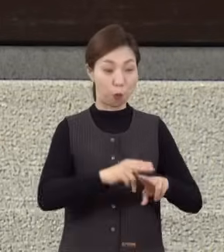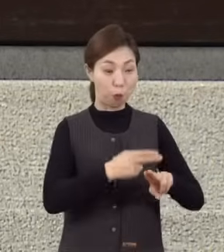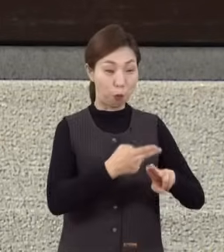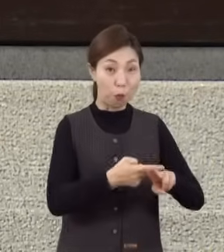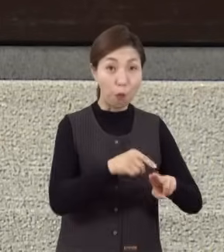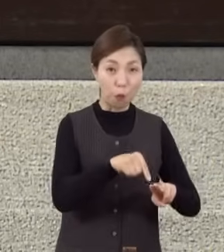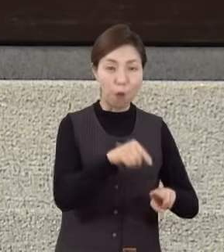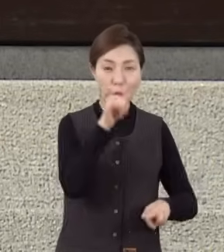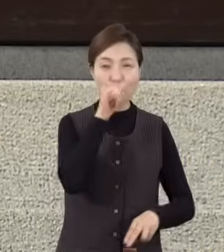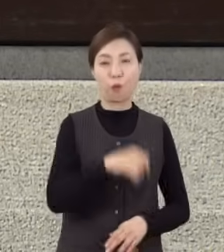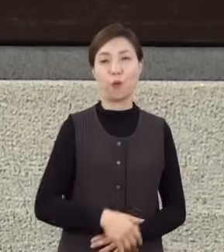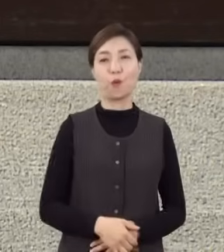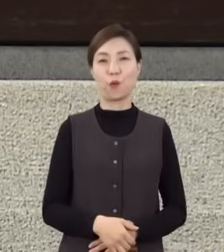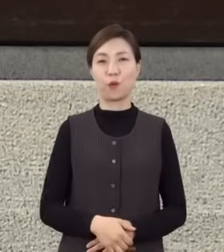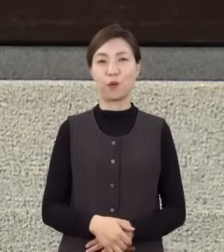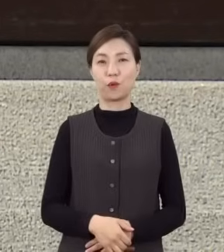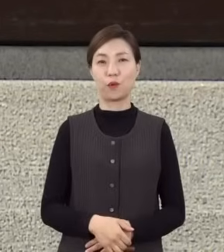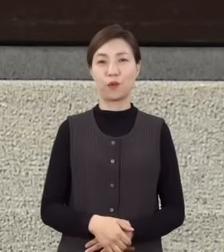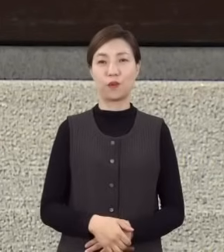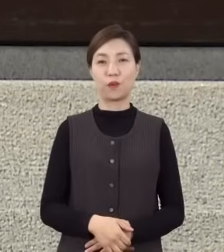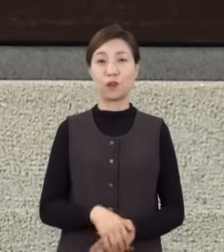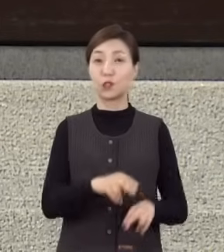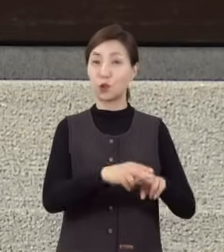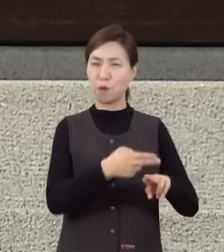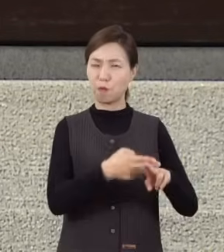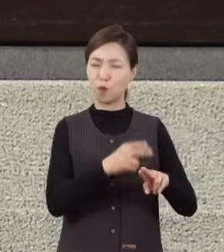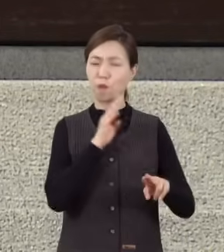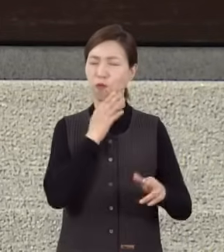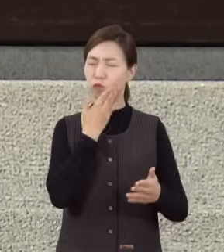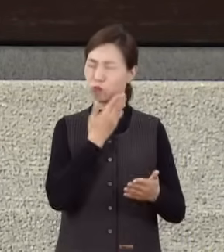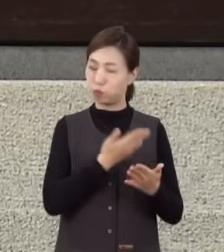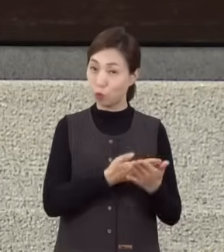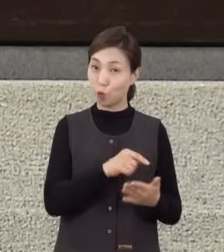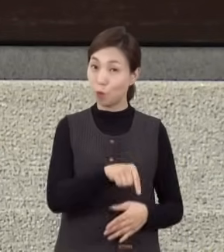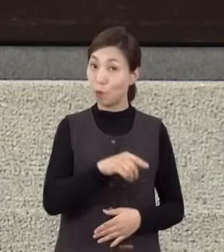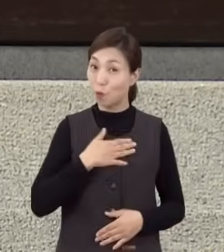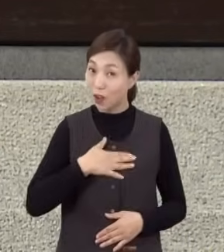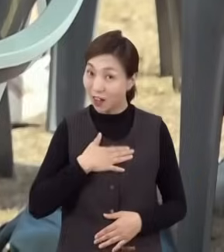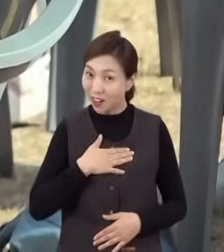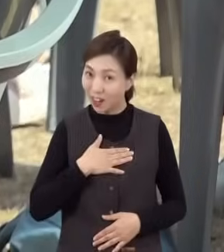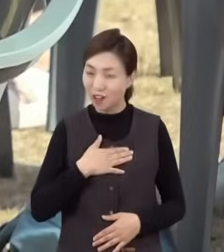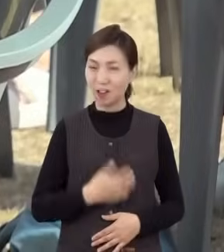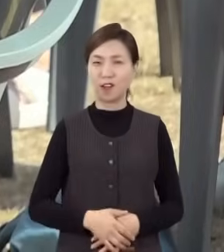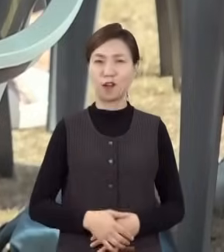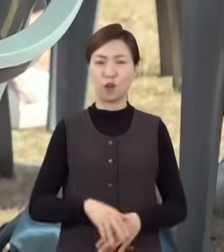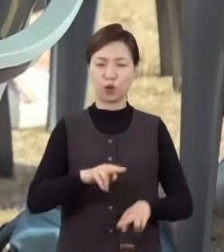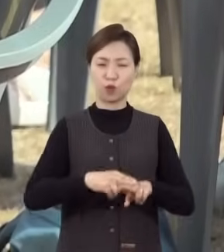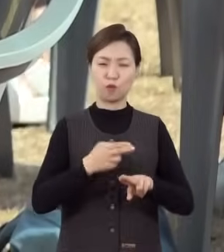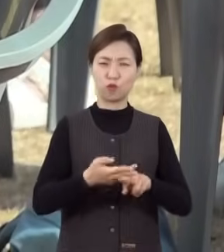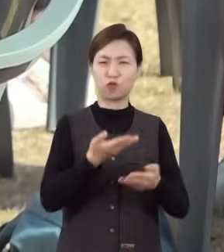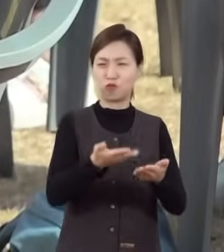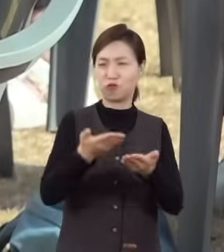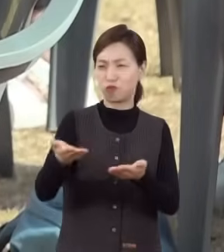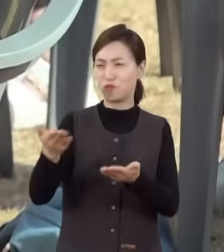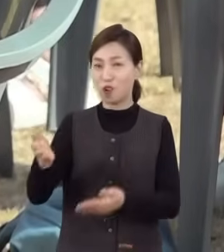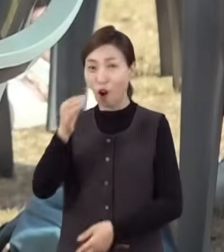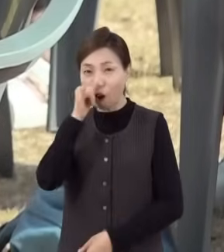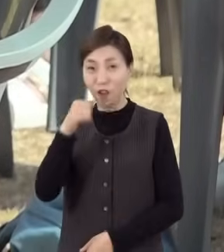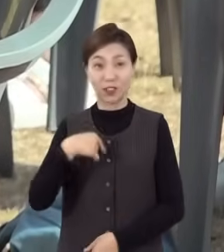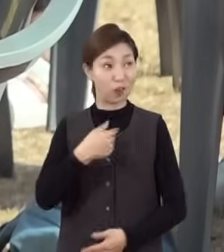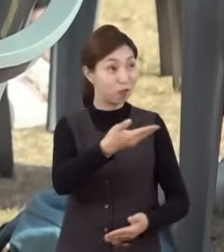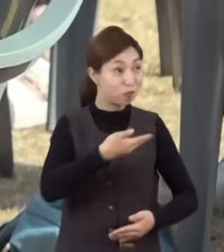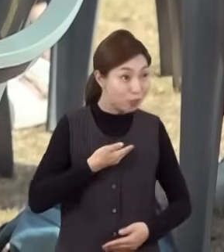있고, 와, 선물 비싼 거래요, 여러분. 뭔지 아세요? 예. 와, 여기는 막 선물도